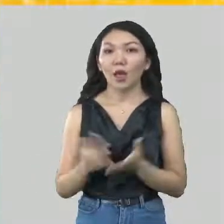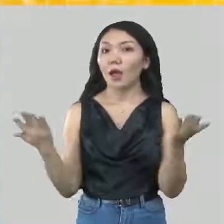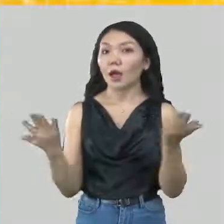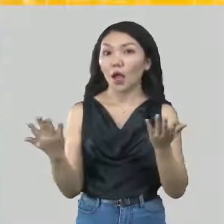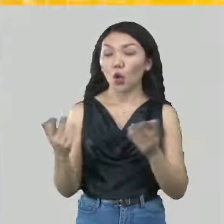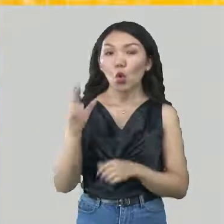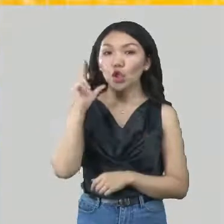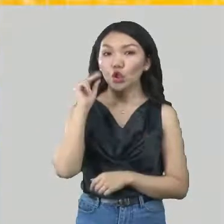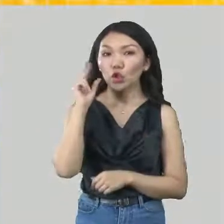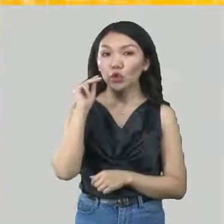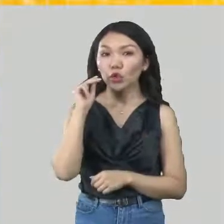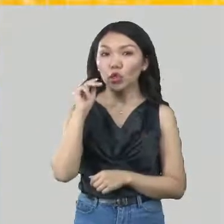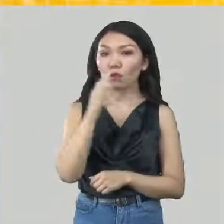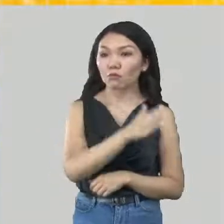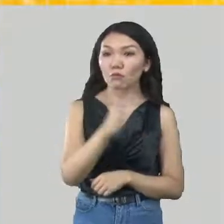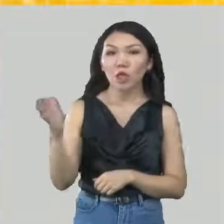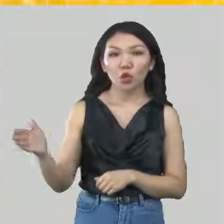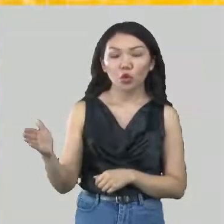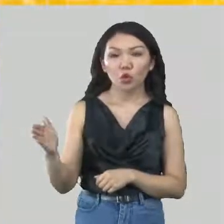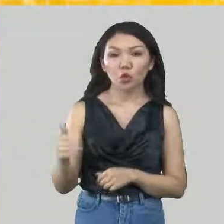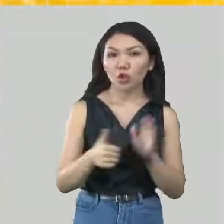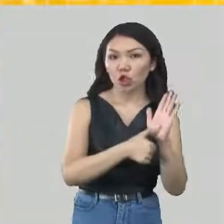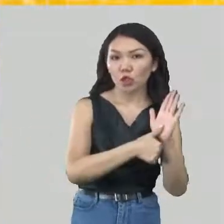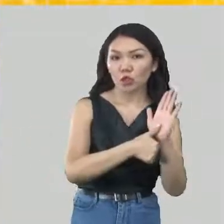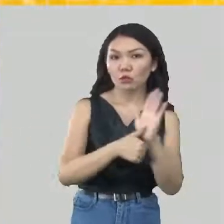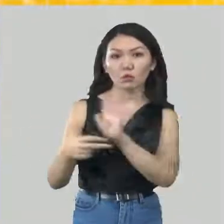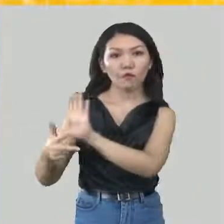Какое число стоит между числами 6 и